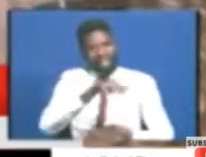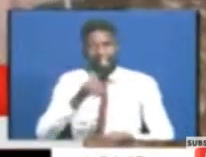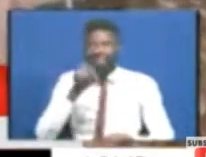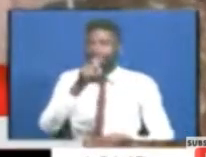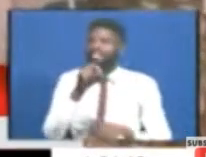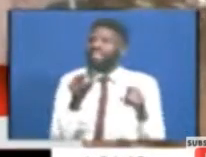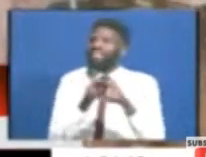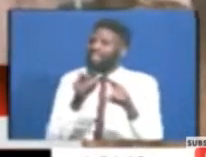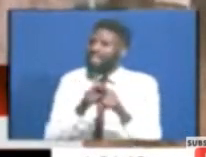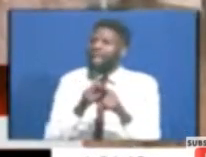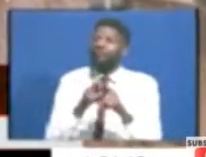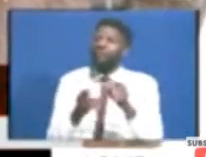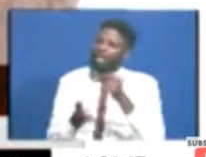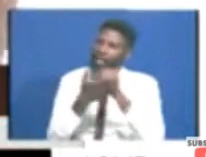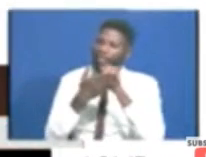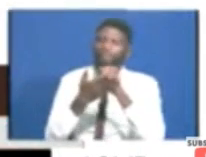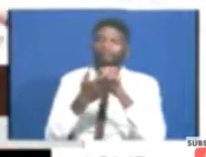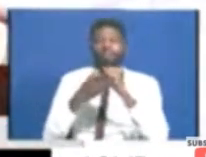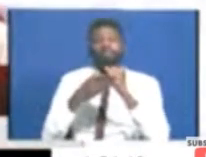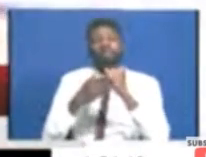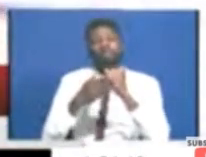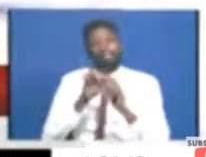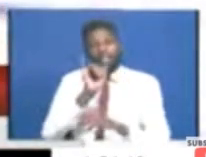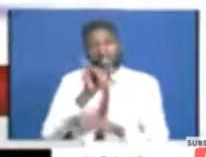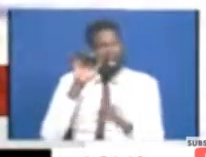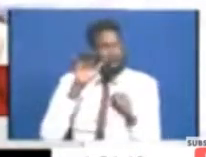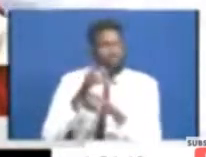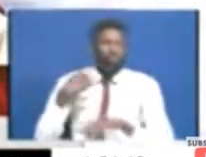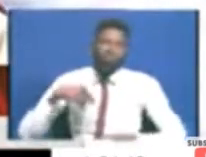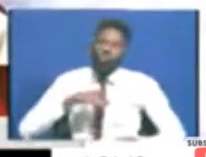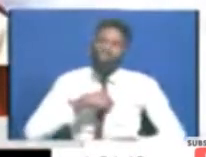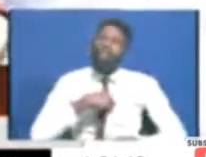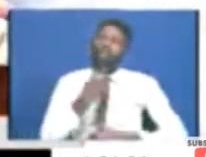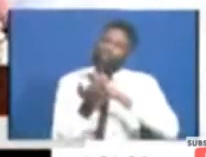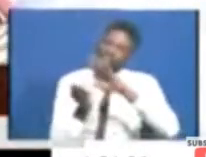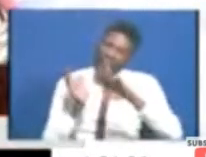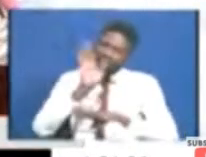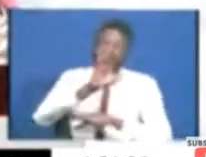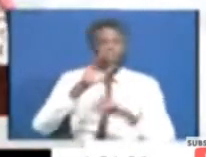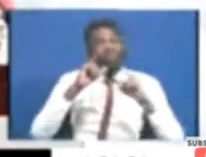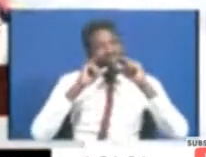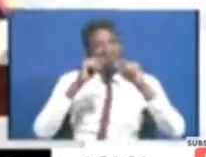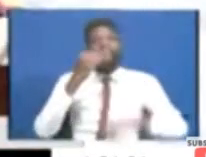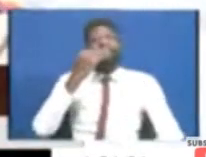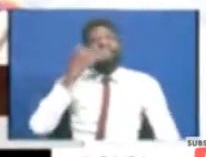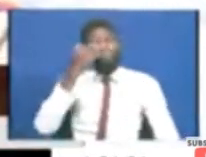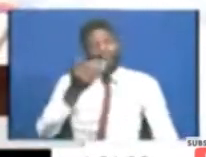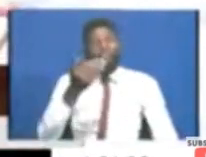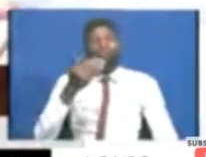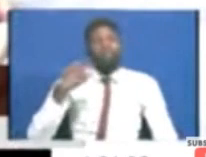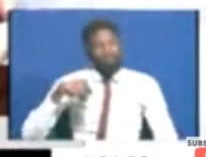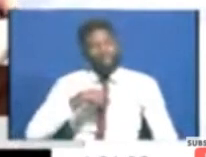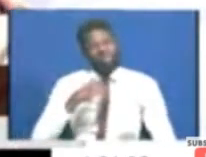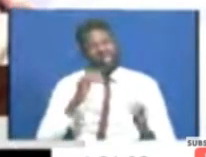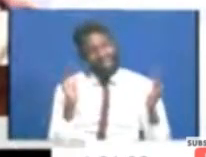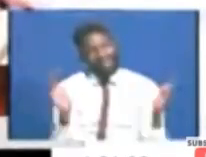very champion katika hiyo kazi. Na sisi yetu ni kurudisha tu shukrani. Sasa nataka himiza ya kwamba wakazi yetu ambaye local suko